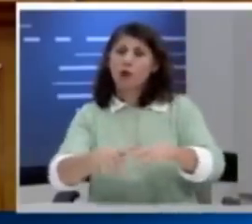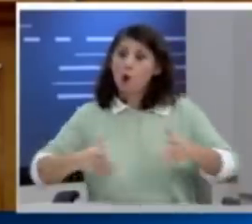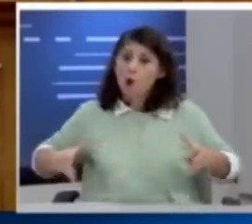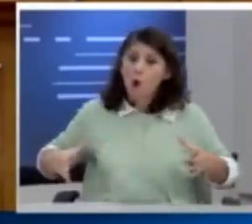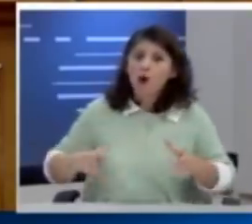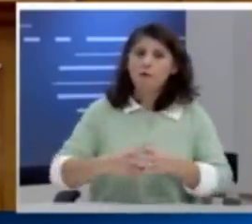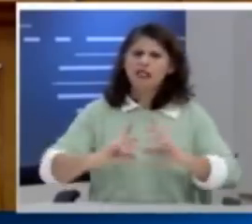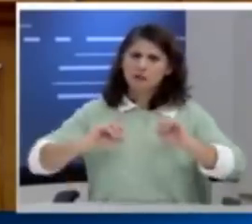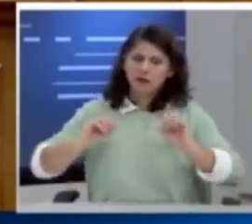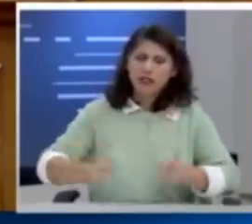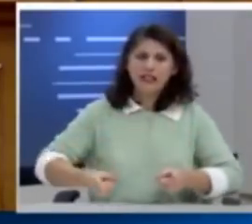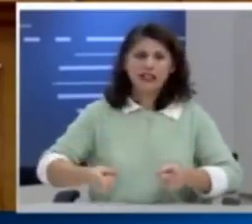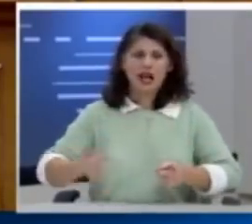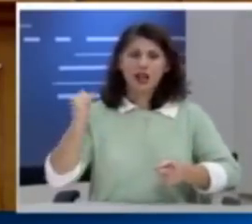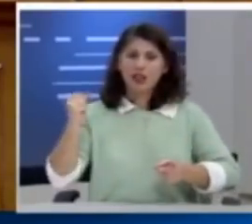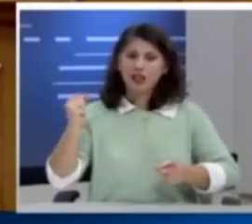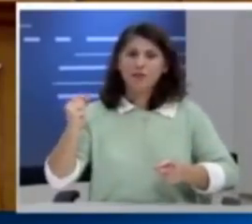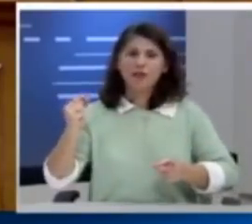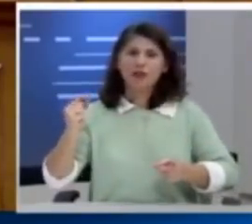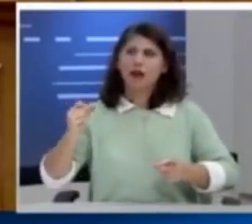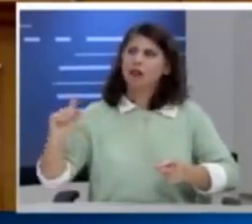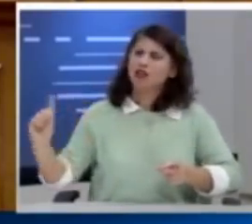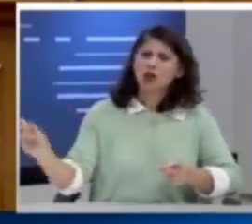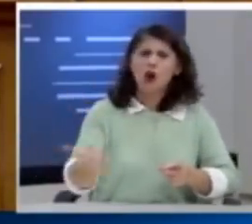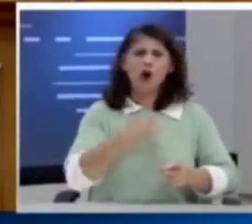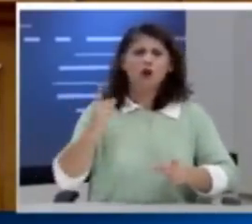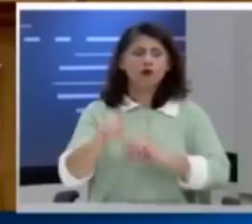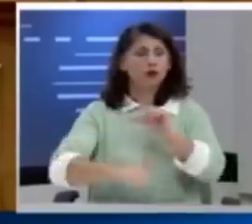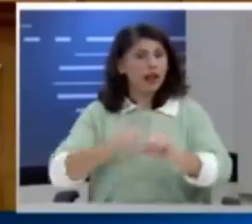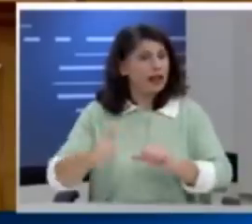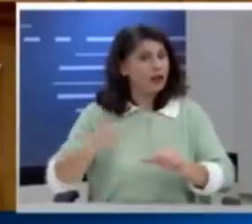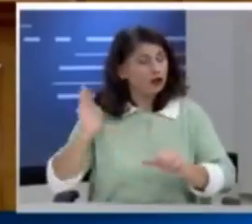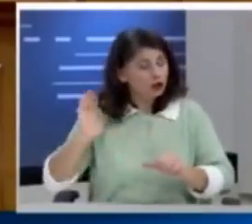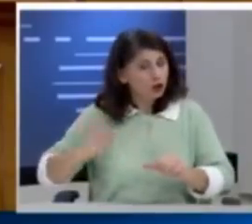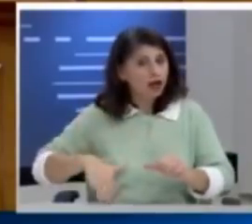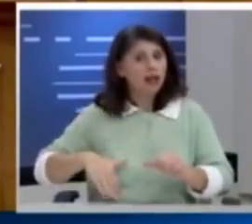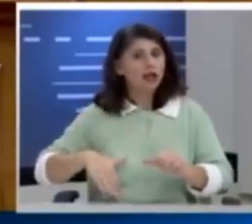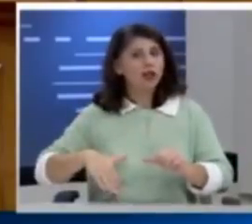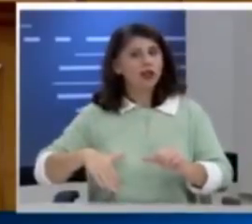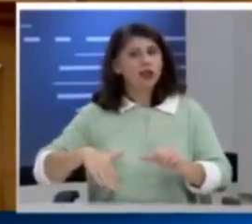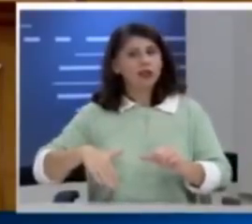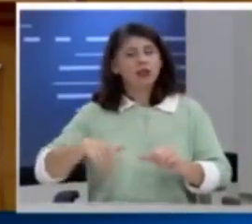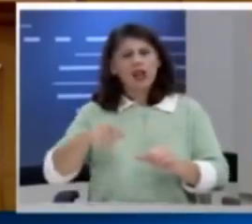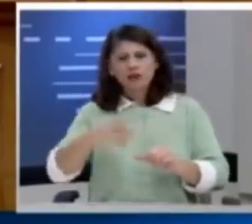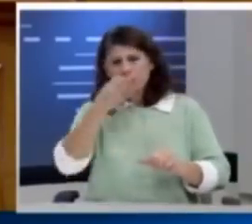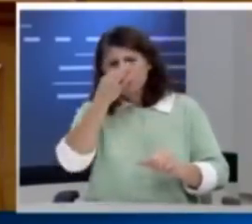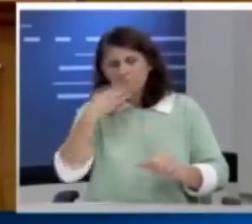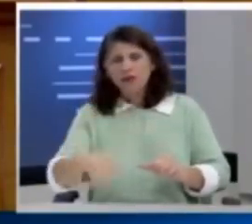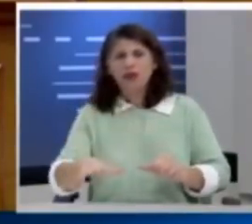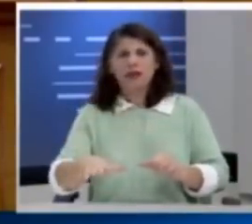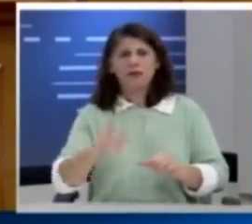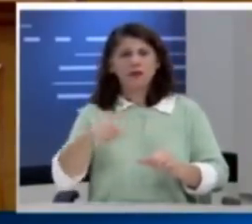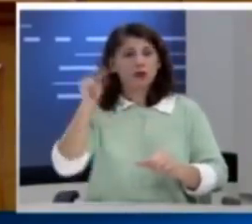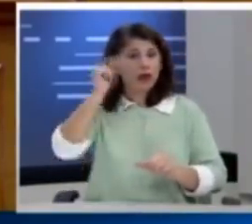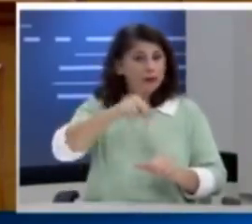μαζικά, αποφασιστικά, δυναμικά παντού ώστε να αλλάξει τελικά ριζικά αυτό το σάπιο, αυτό